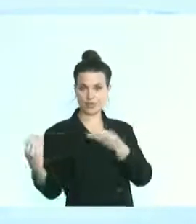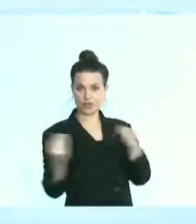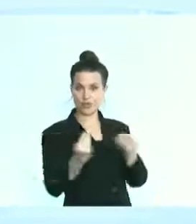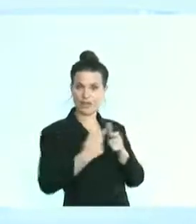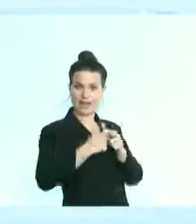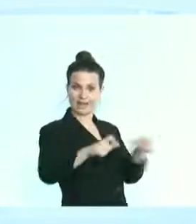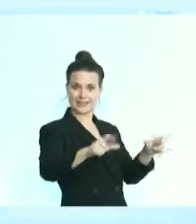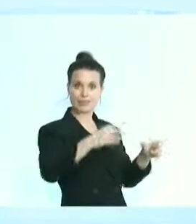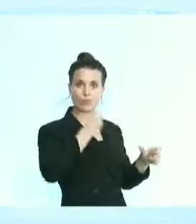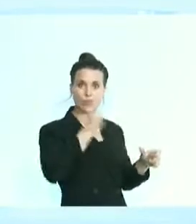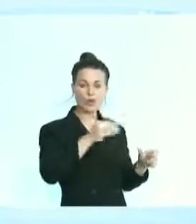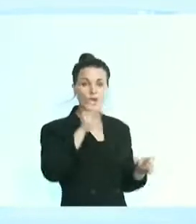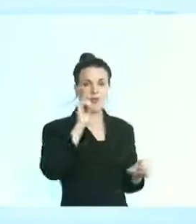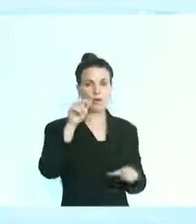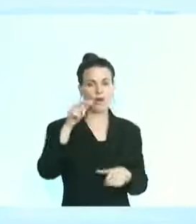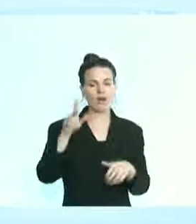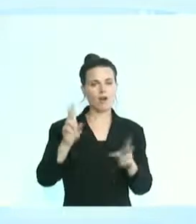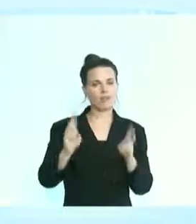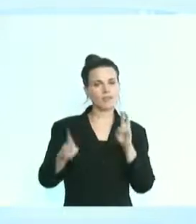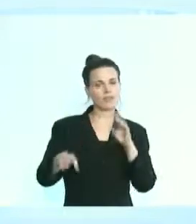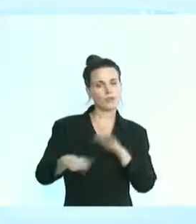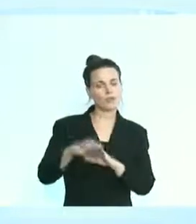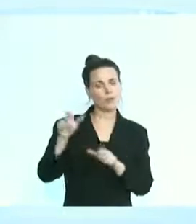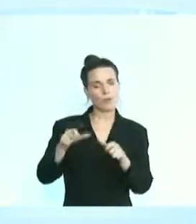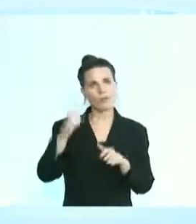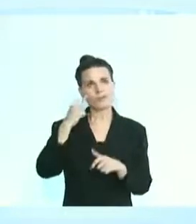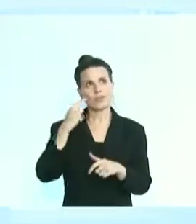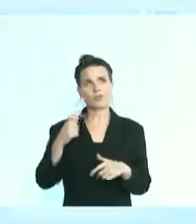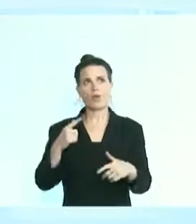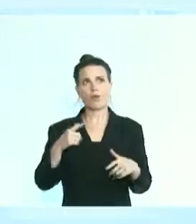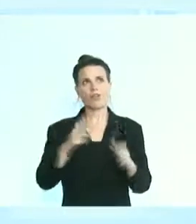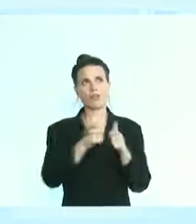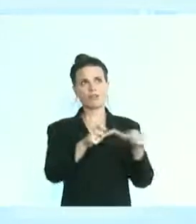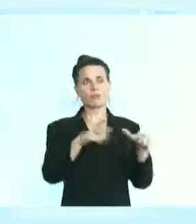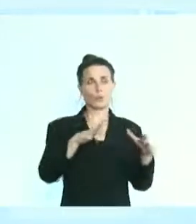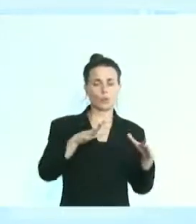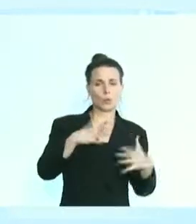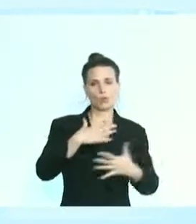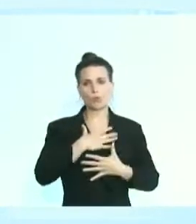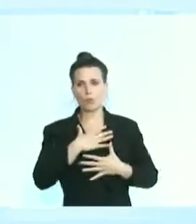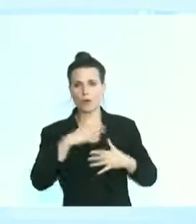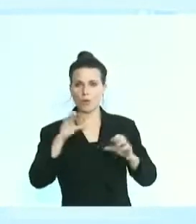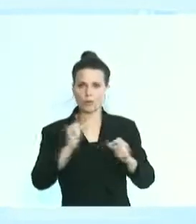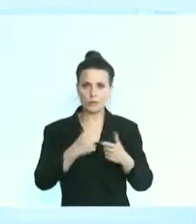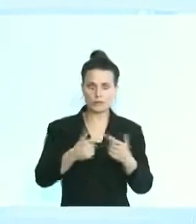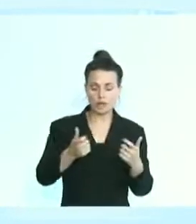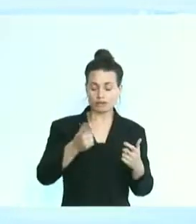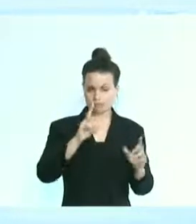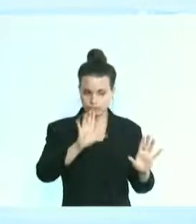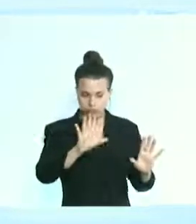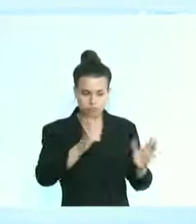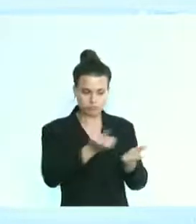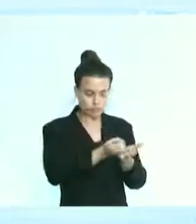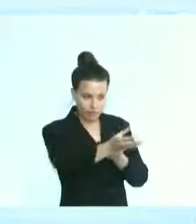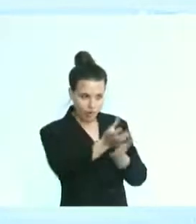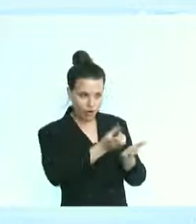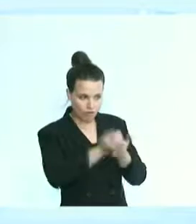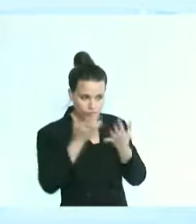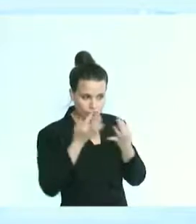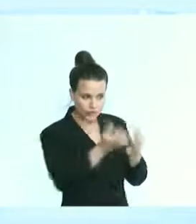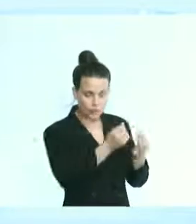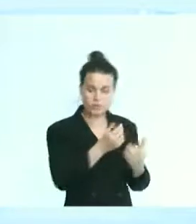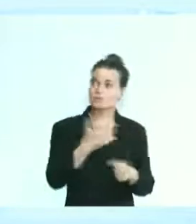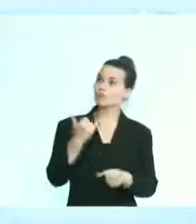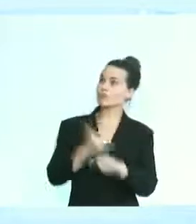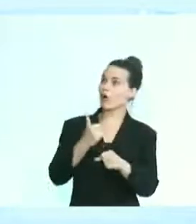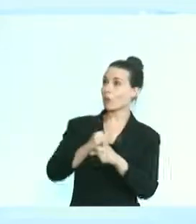qui doit faire moins peur, et avec de la simple communication, se met en place. Ça, c'est vraiment très important. Vous avez justement ce temps